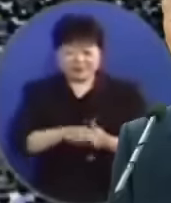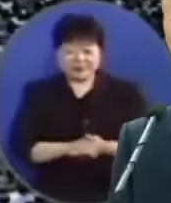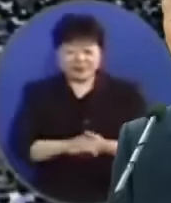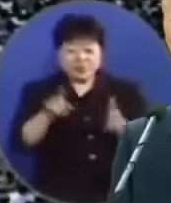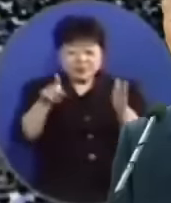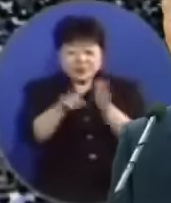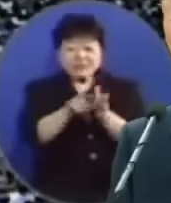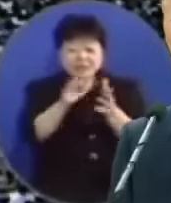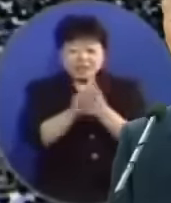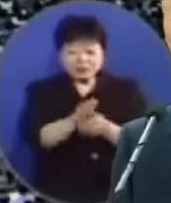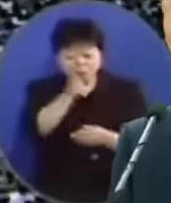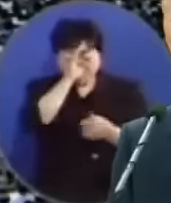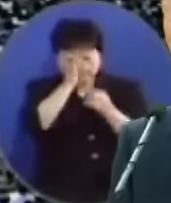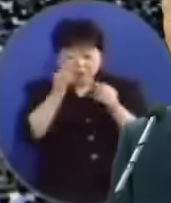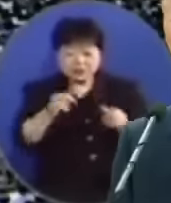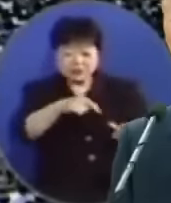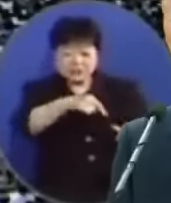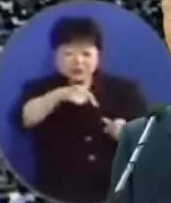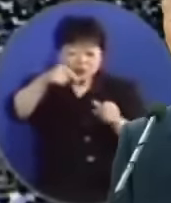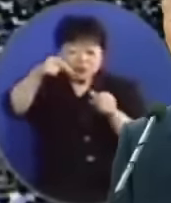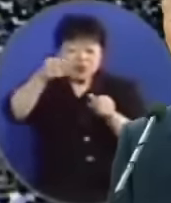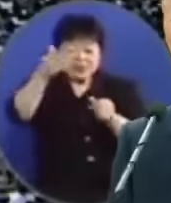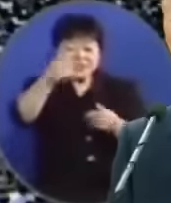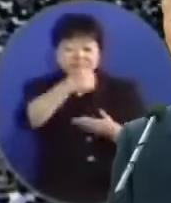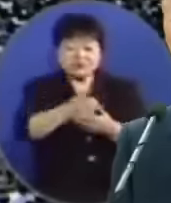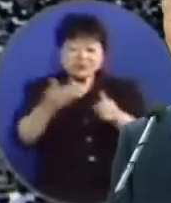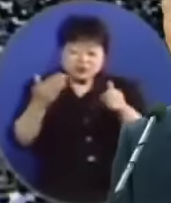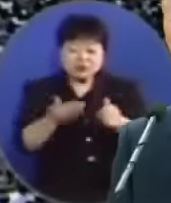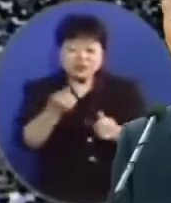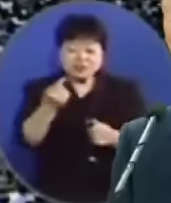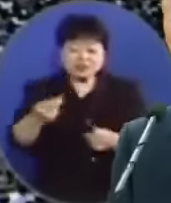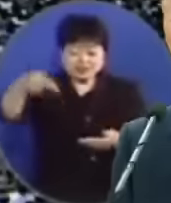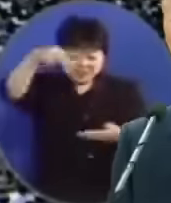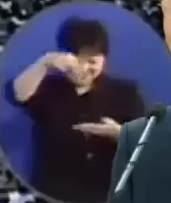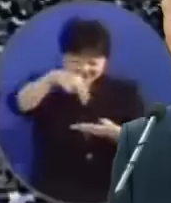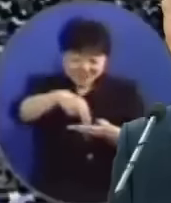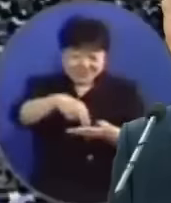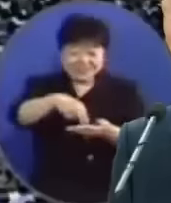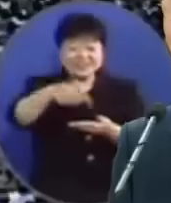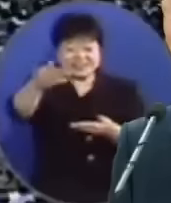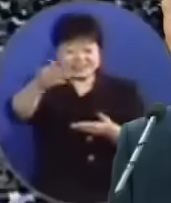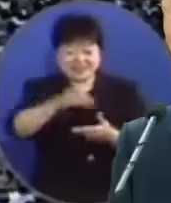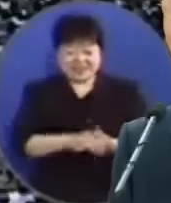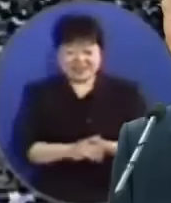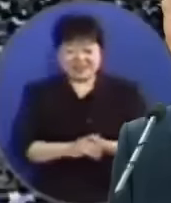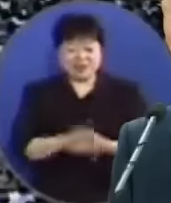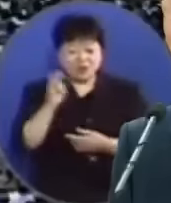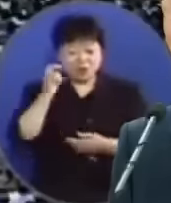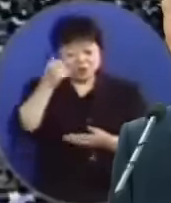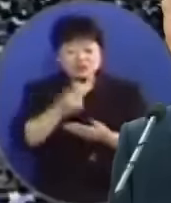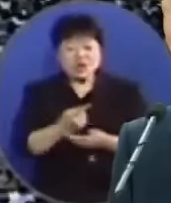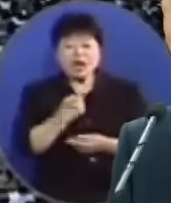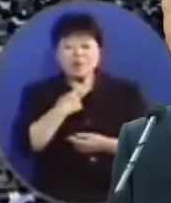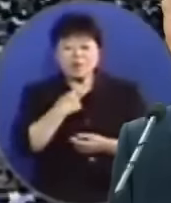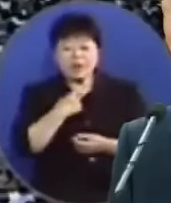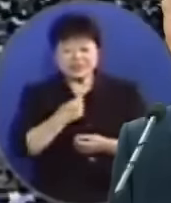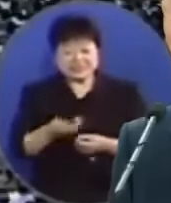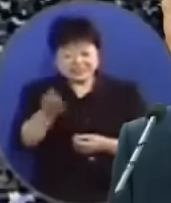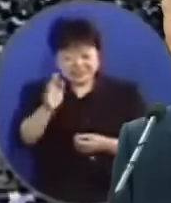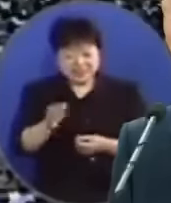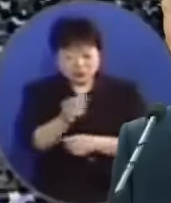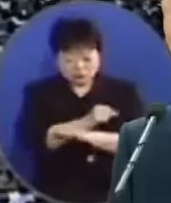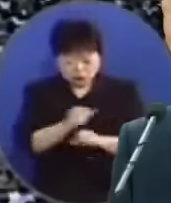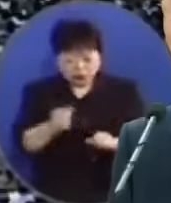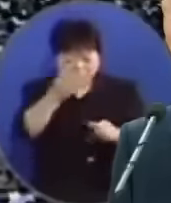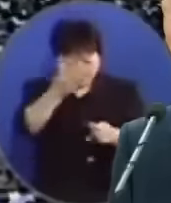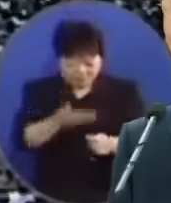읽어보십시다. 믿음의 기도는 병든 자를 구원하리니 주께서 그를 일으키시리라. 혹시 죄를